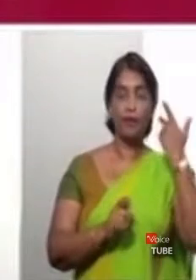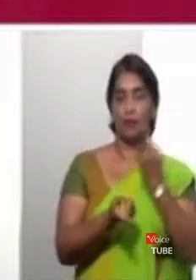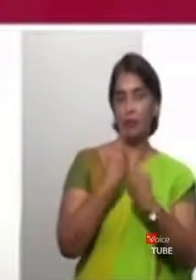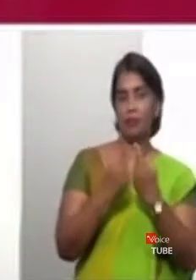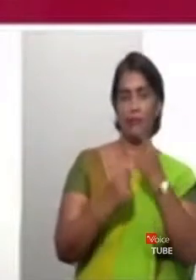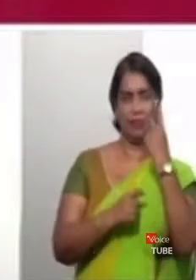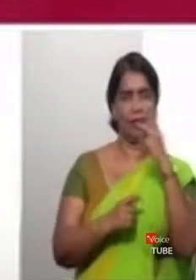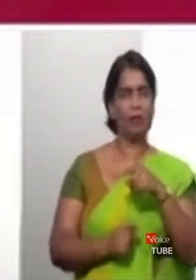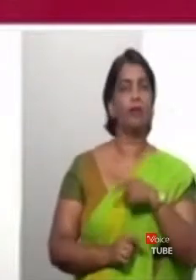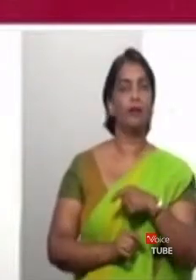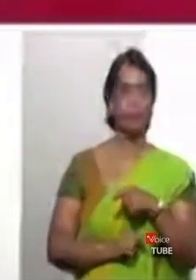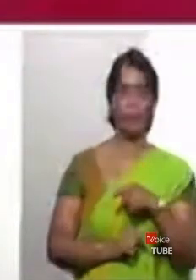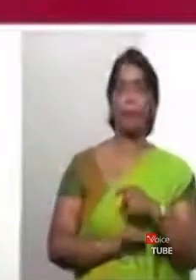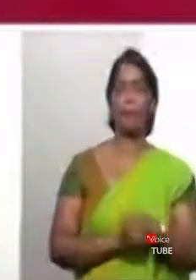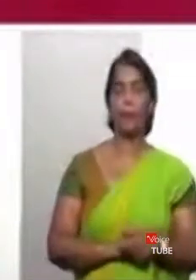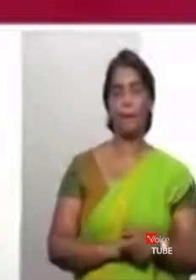විශේෂයෙන් පරීක්ෂණ කීපයක් තියෙනවා.